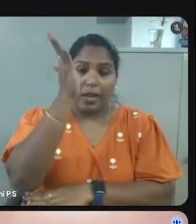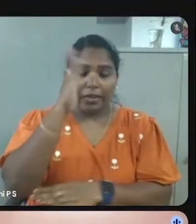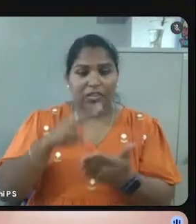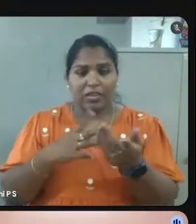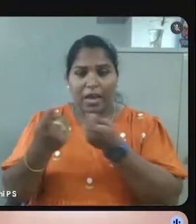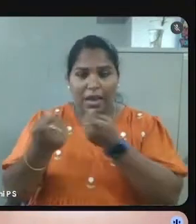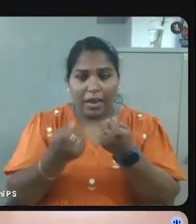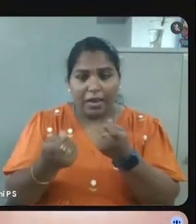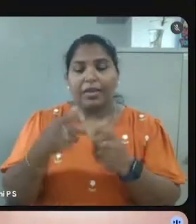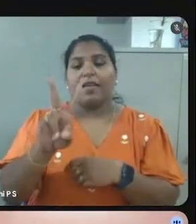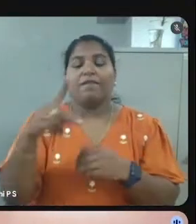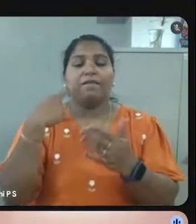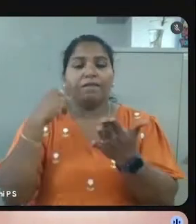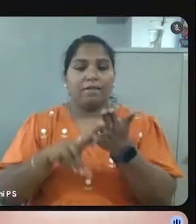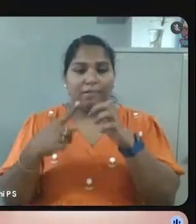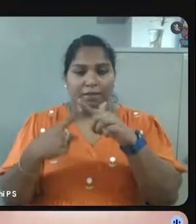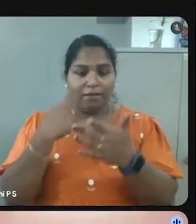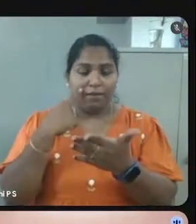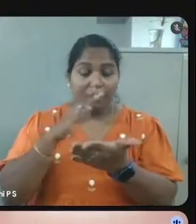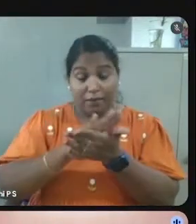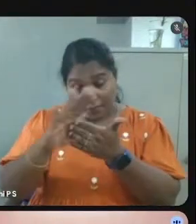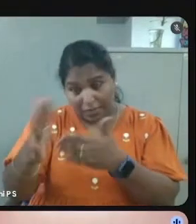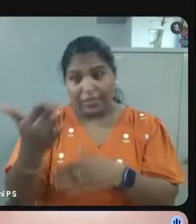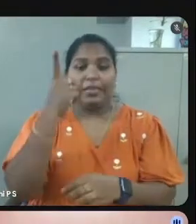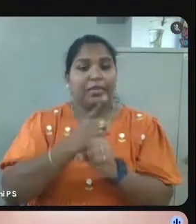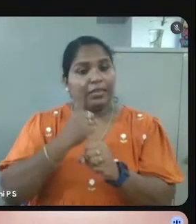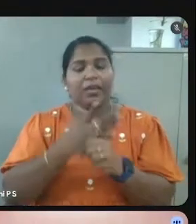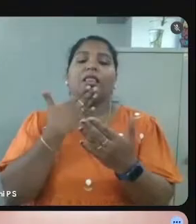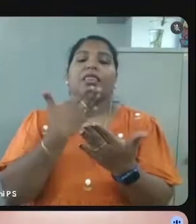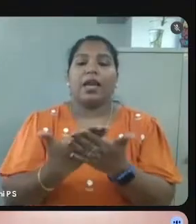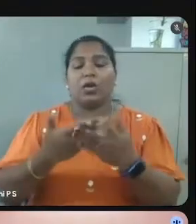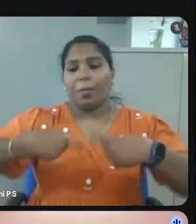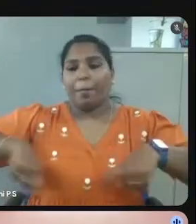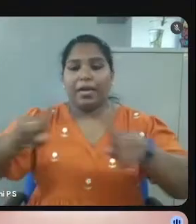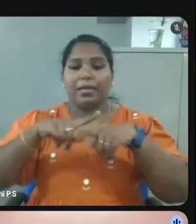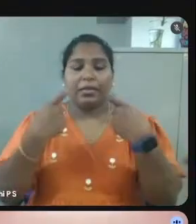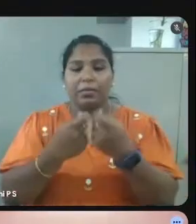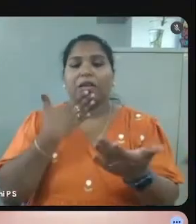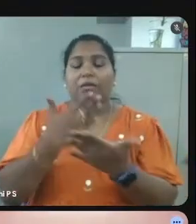ചെയ്ത ഡോക്ടർ വിനീത് ഡാനി ജോസിനോടും എല്ലാ പാനൽ മെമ്പേഴ്സിനോടും നന്ദി അറിയിക്കുന്നു. അടുത്ത